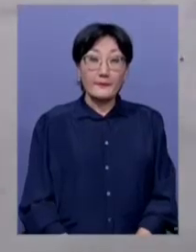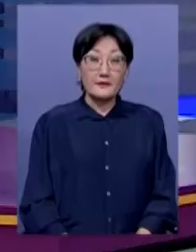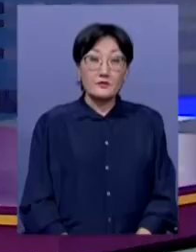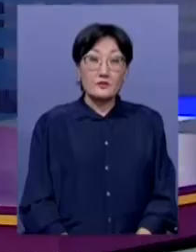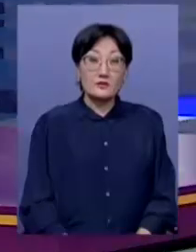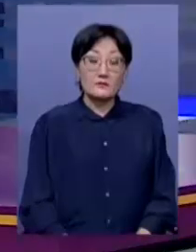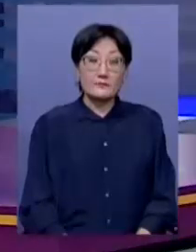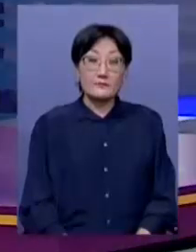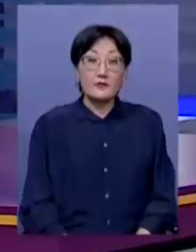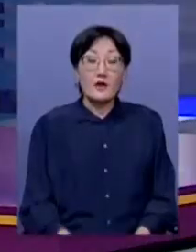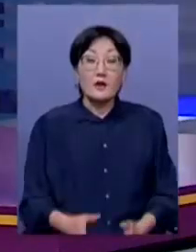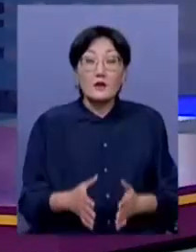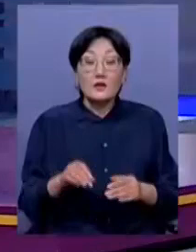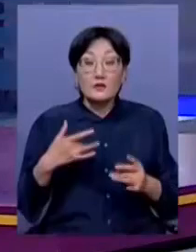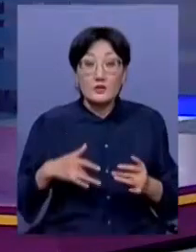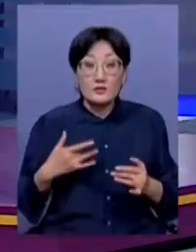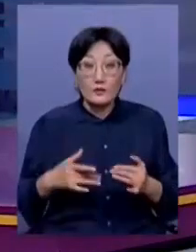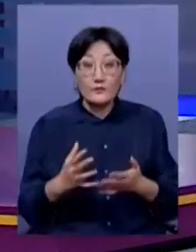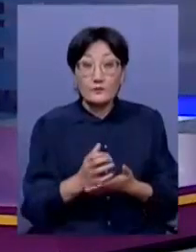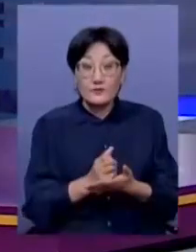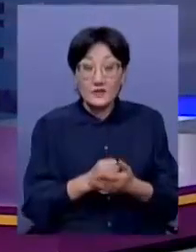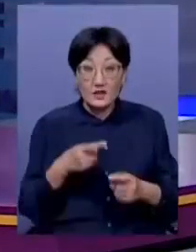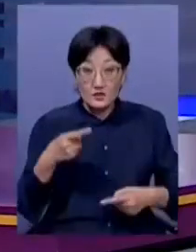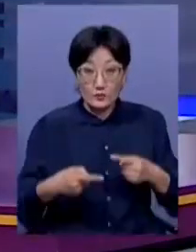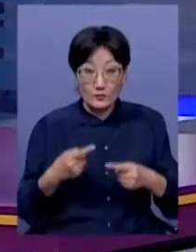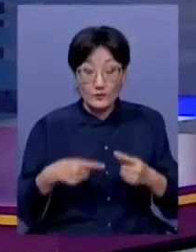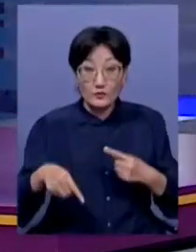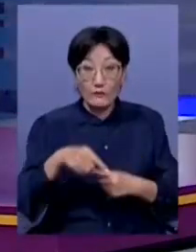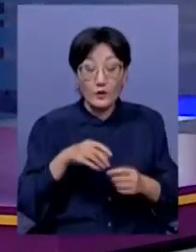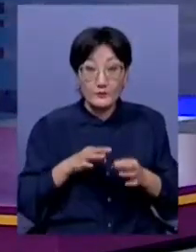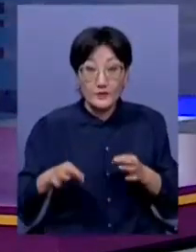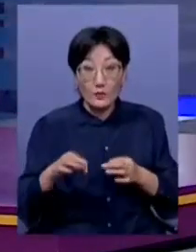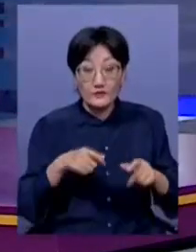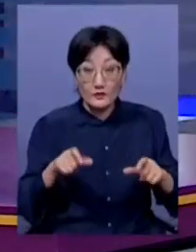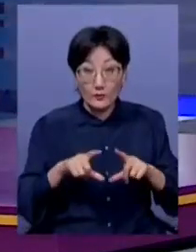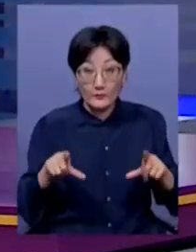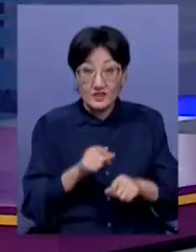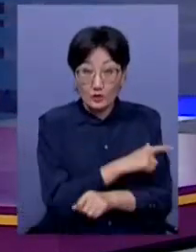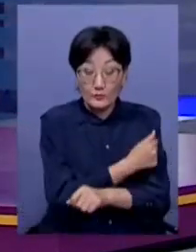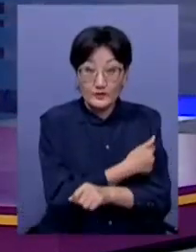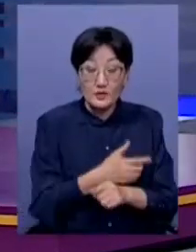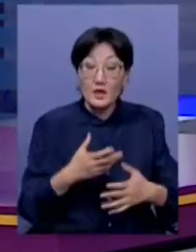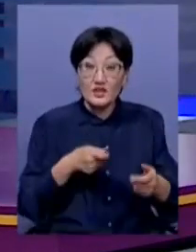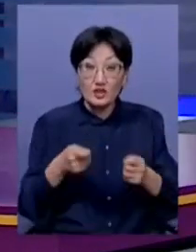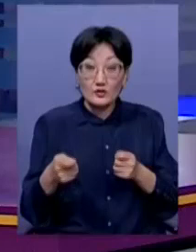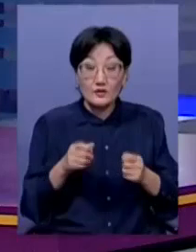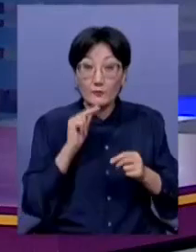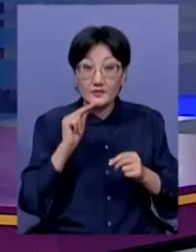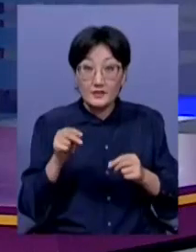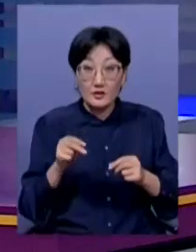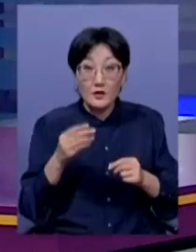область. Между тем, в Таразе набирает обороты скандал вокруг областного управления ветеринарии. Его руководство